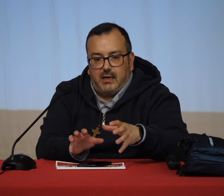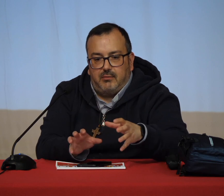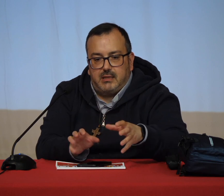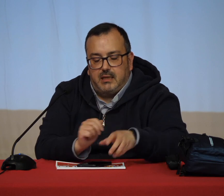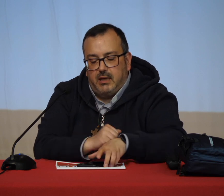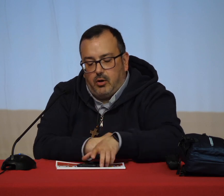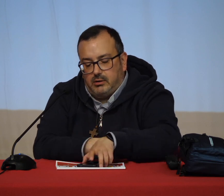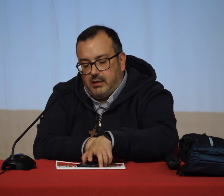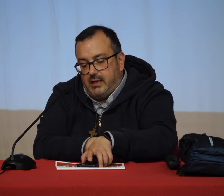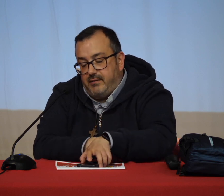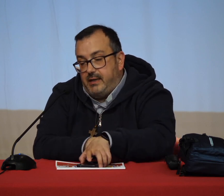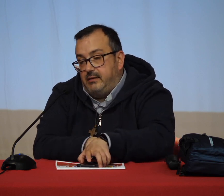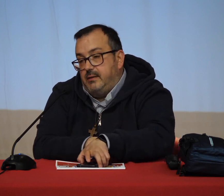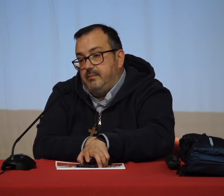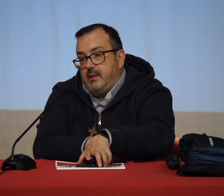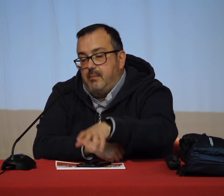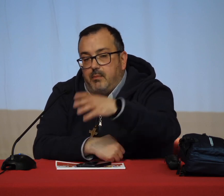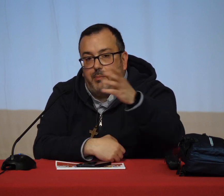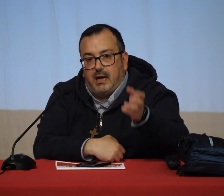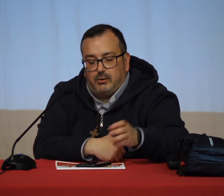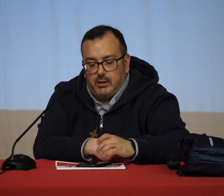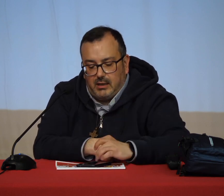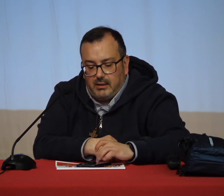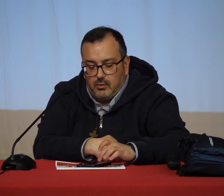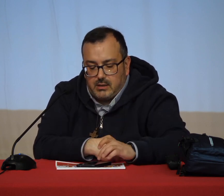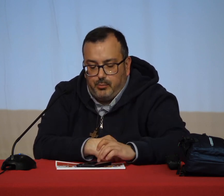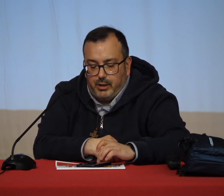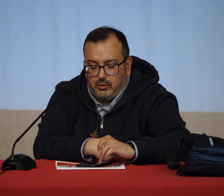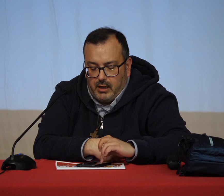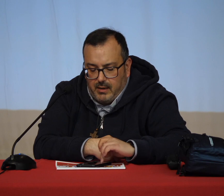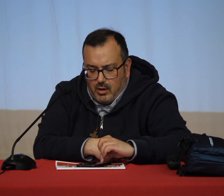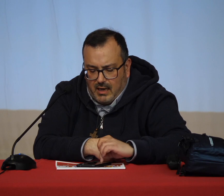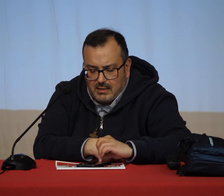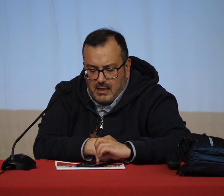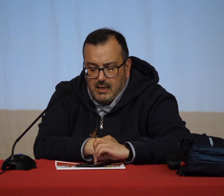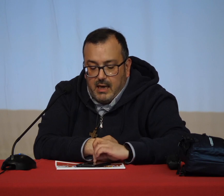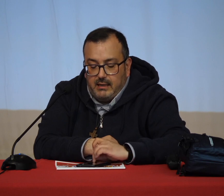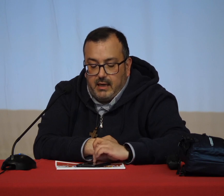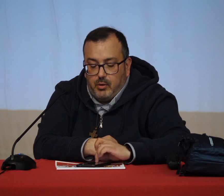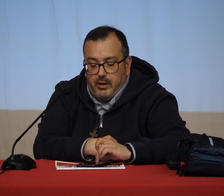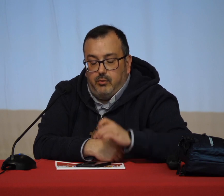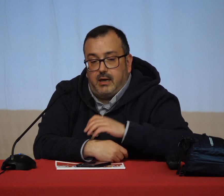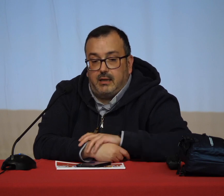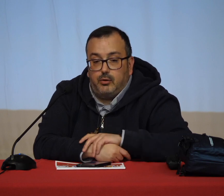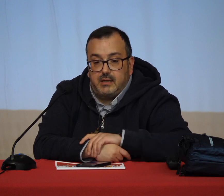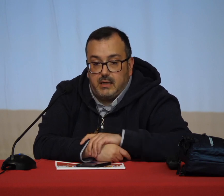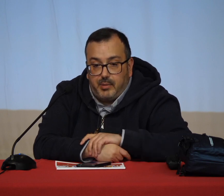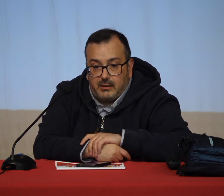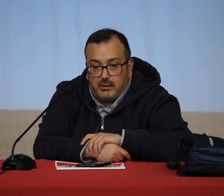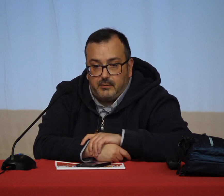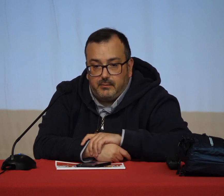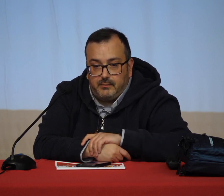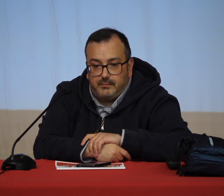diventare questi incontri degli eventi abbiamo parlato di tante cose Poi ritorneremo a casa E diremo e ora da dove